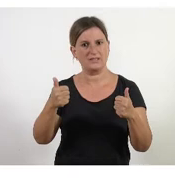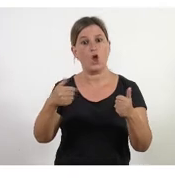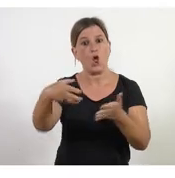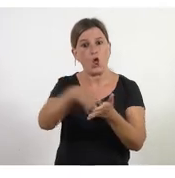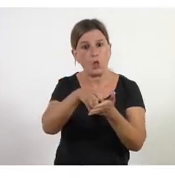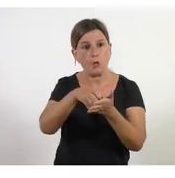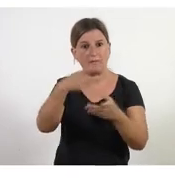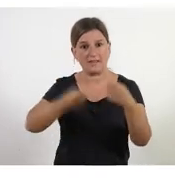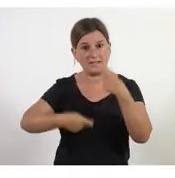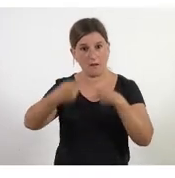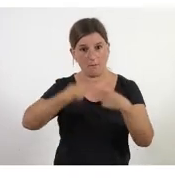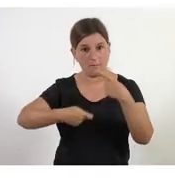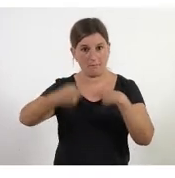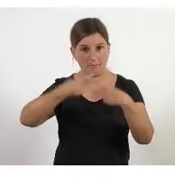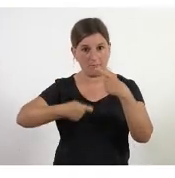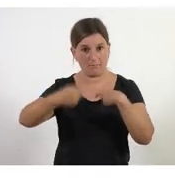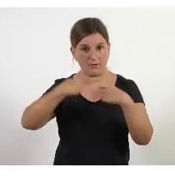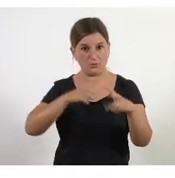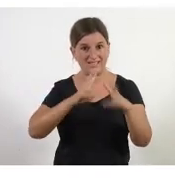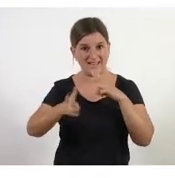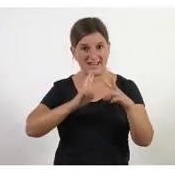i les preguntes que vagin sorgint al xat